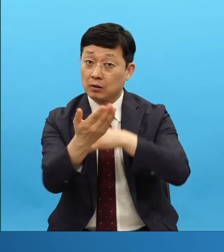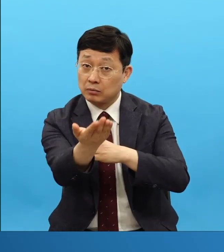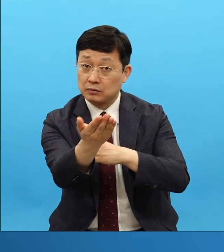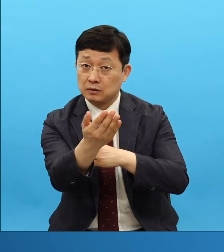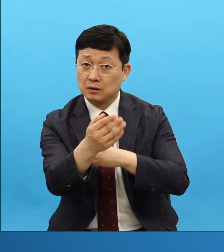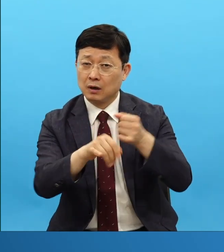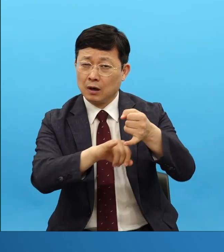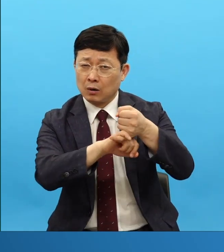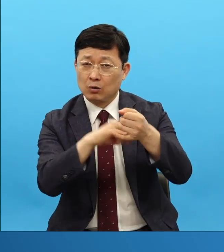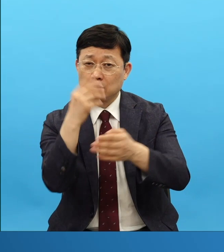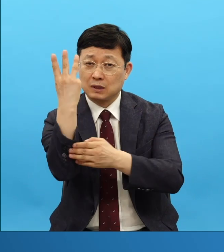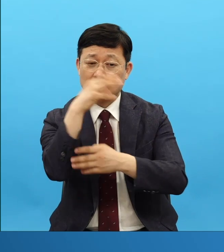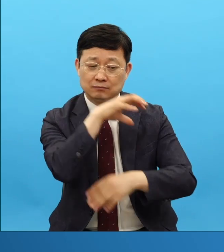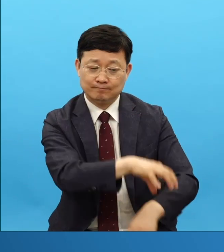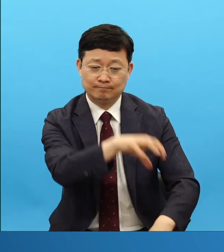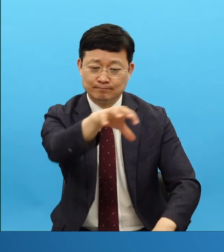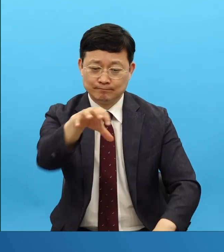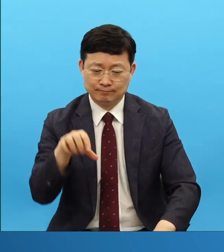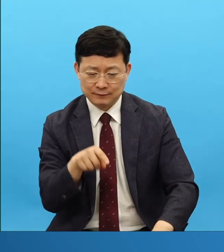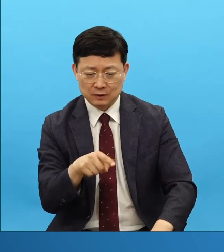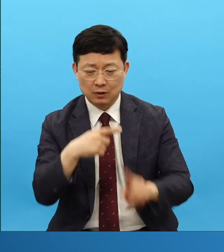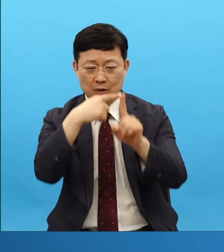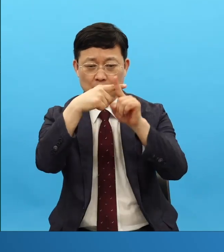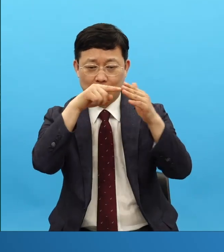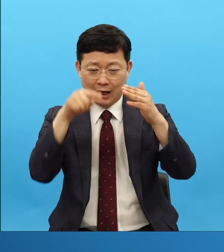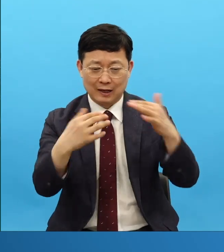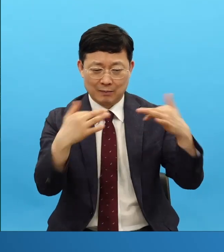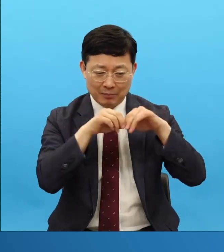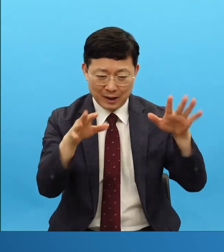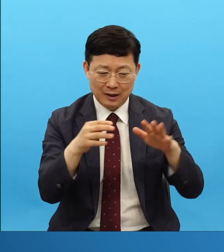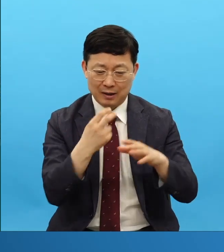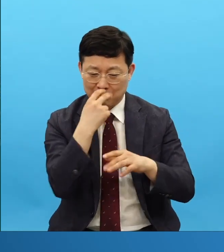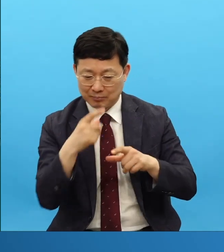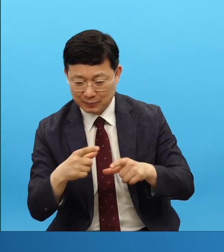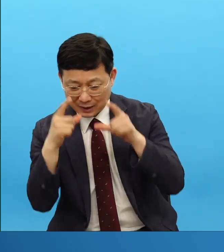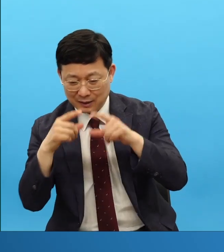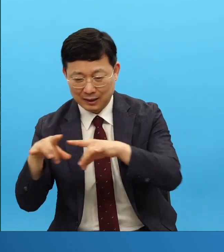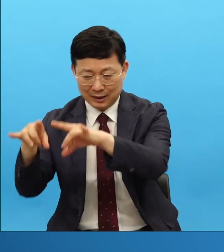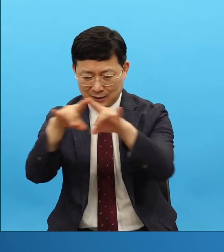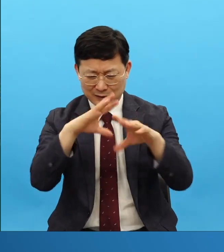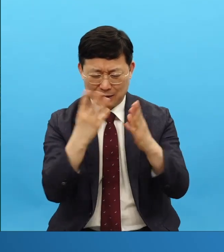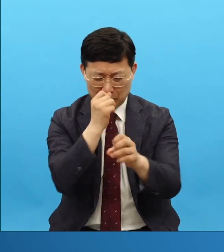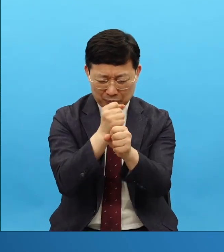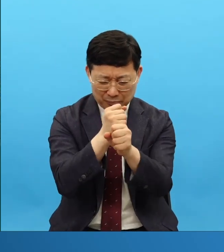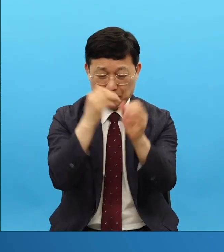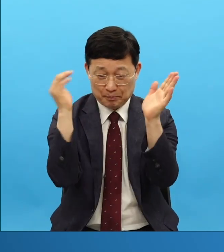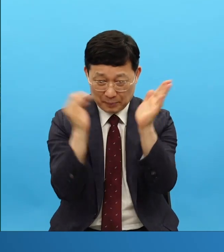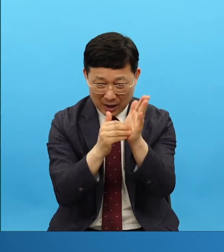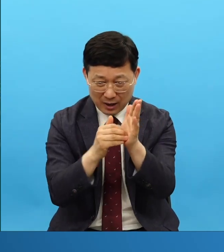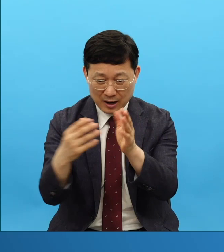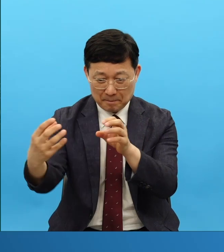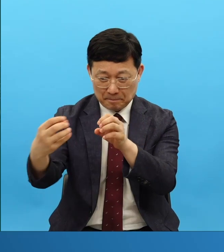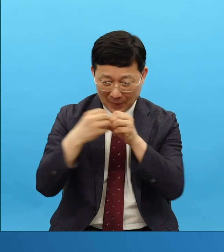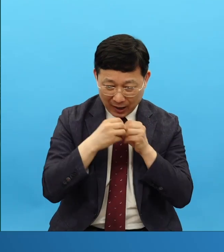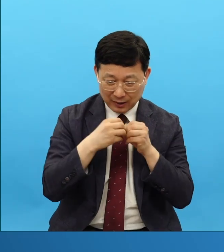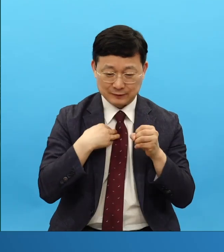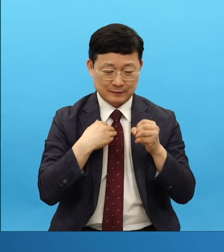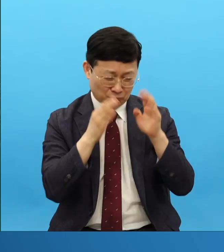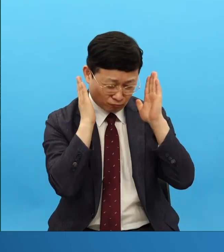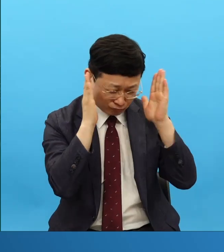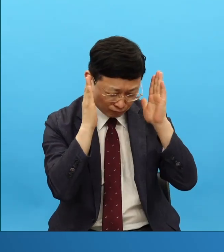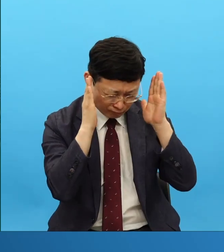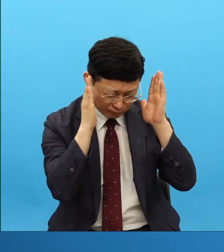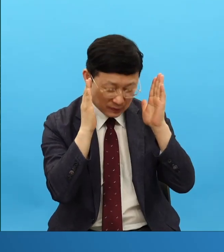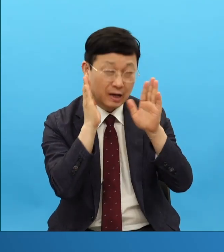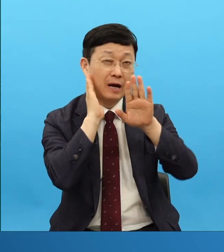세 가지 뜰과 전 세계 살만한 플랫폼 파수망 안테나를 만들고 그 힘이 하급이 나중에 완전 해본이